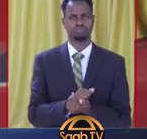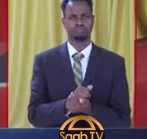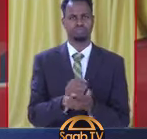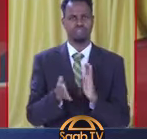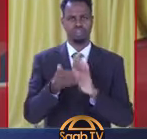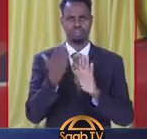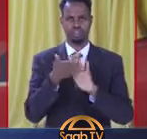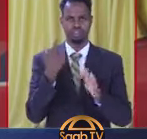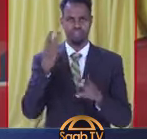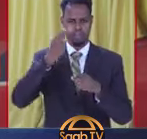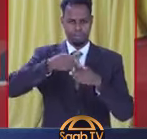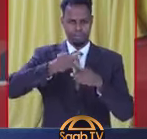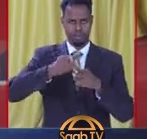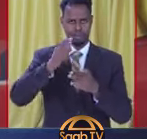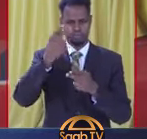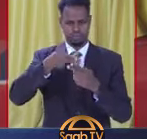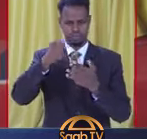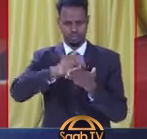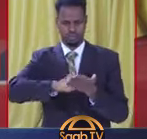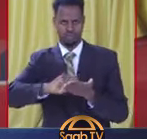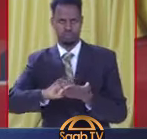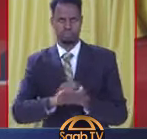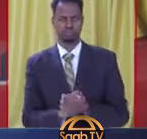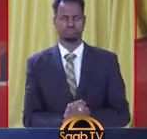degdeg baan u soo laqo